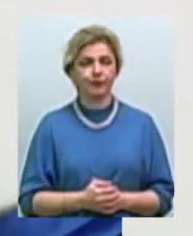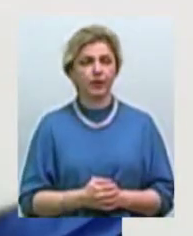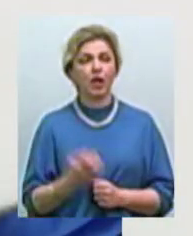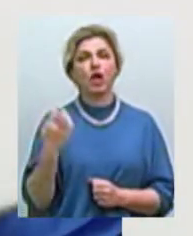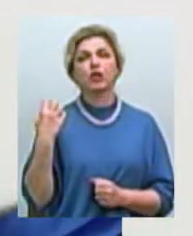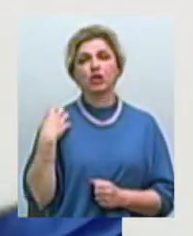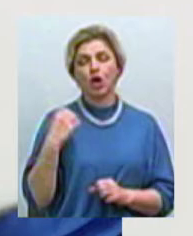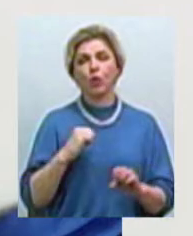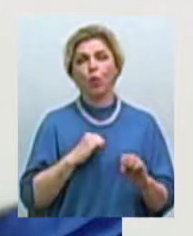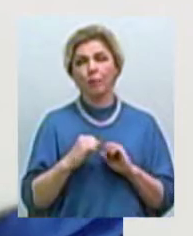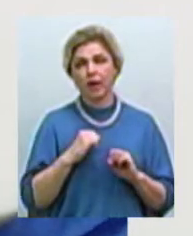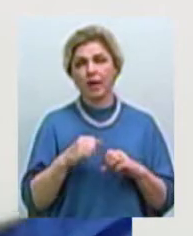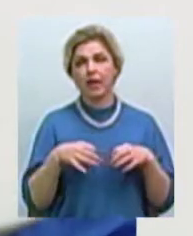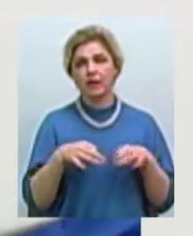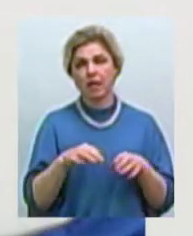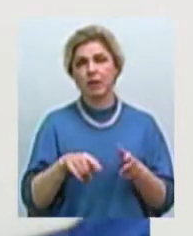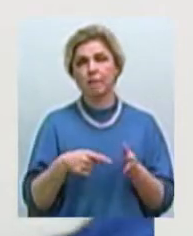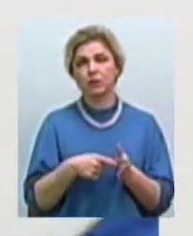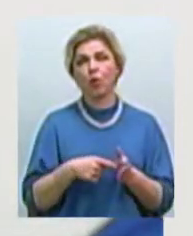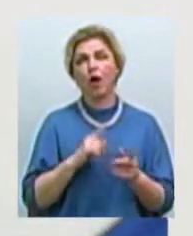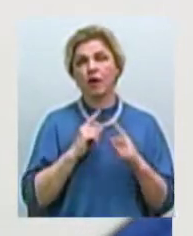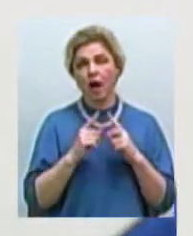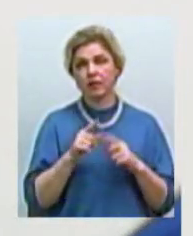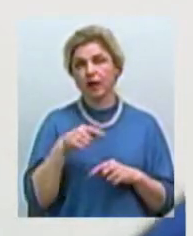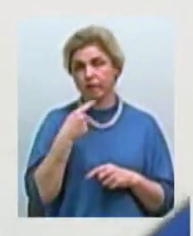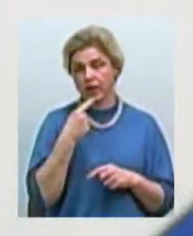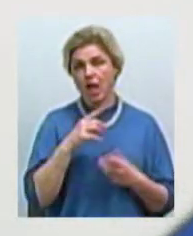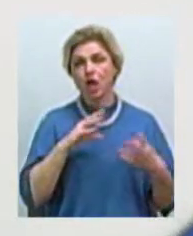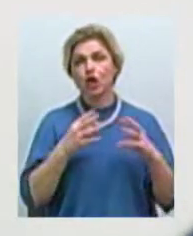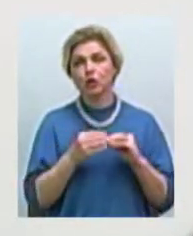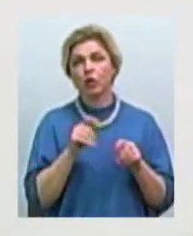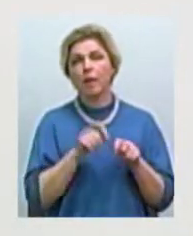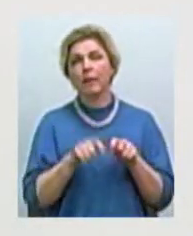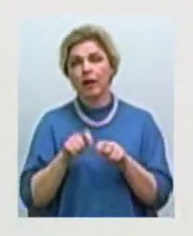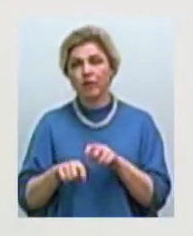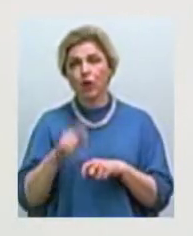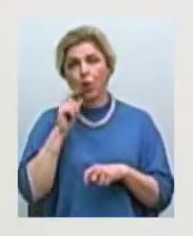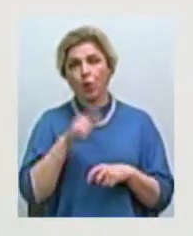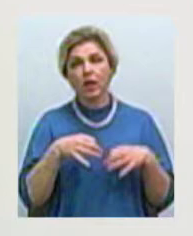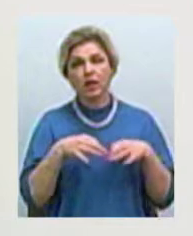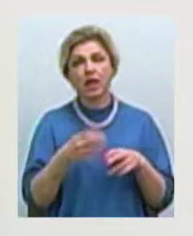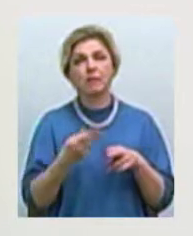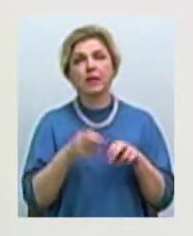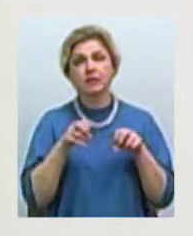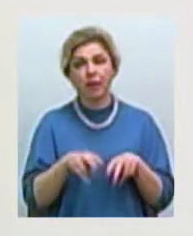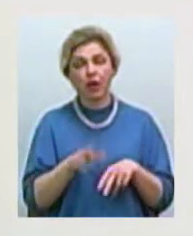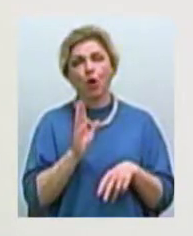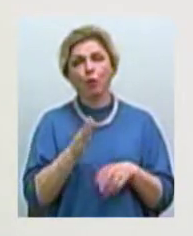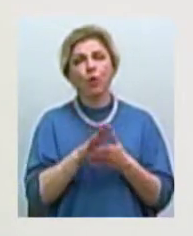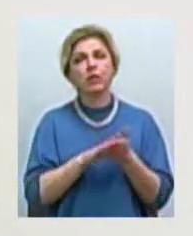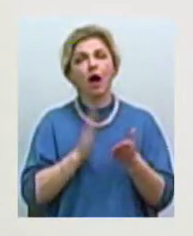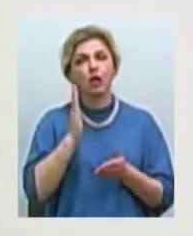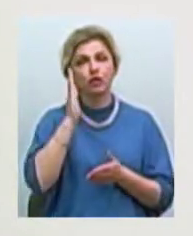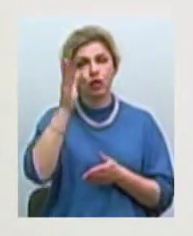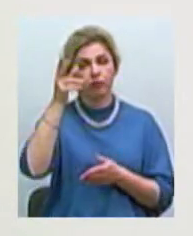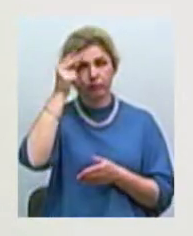управління транспорту Миколаївської міської ради Дмитро Попов говорить, результати рейдових перевірок Укртрансбезпеки в подальшому будуть враховуватись при